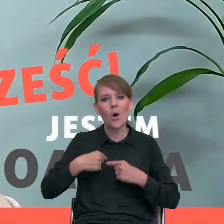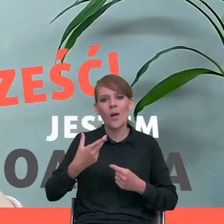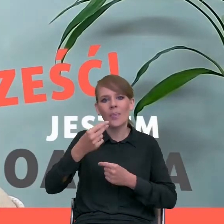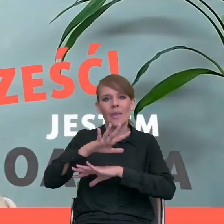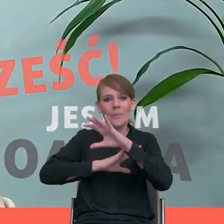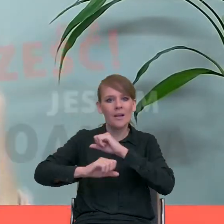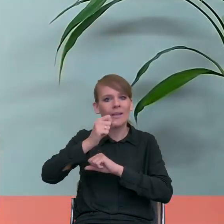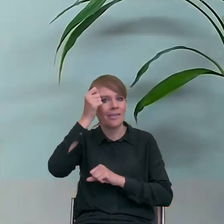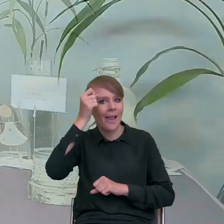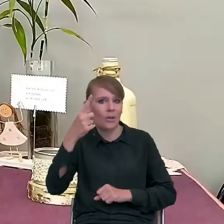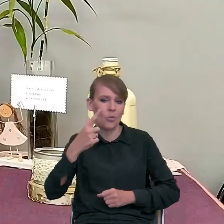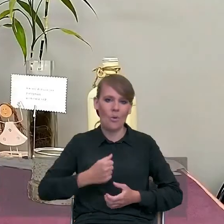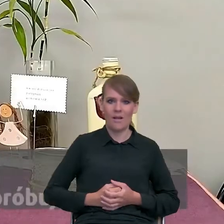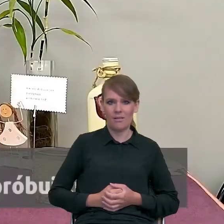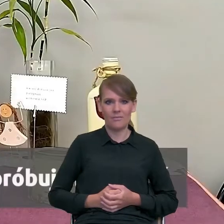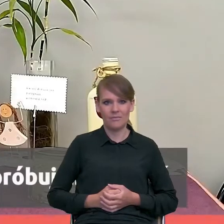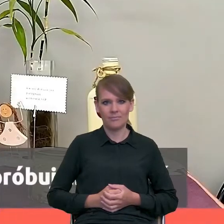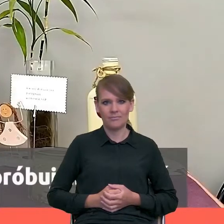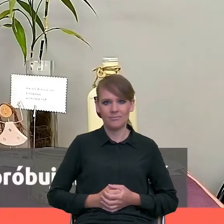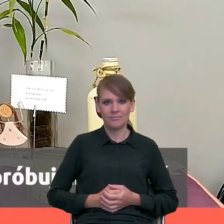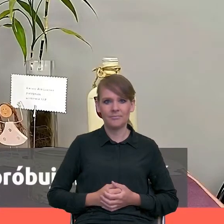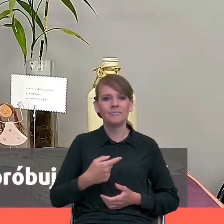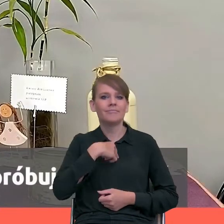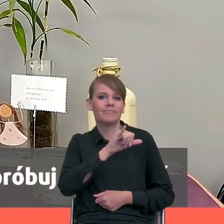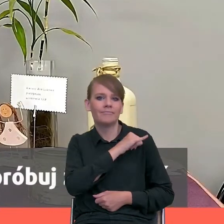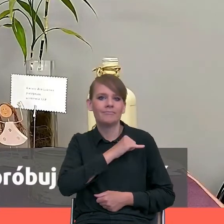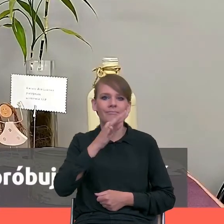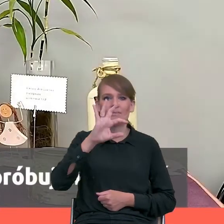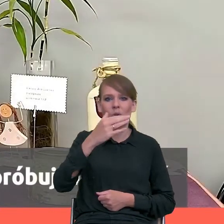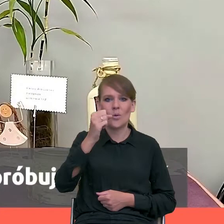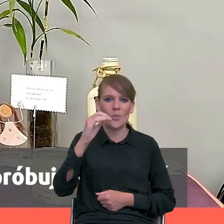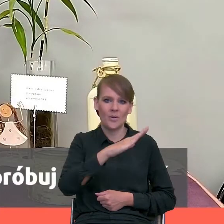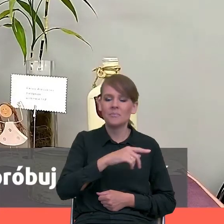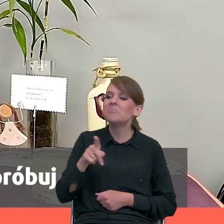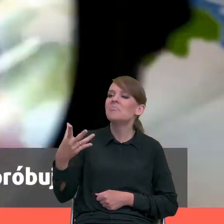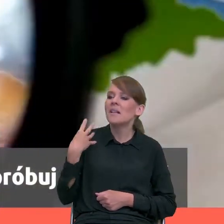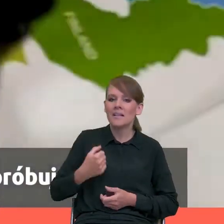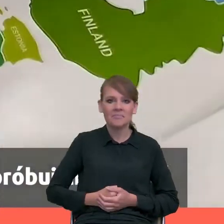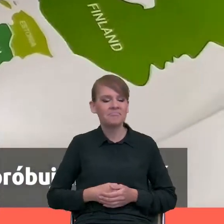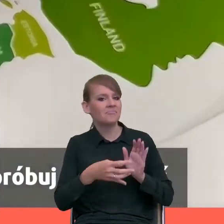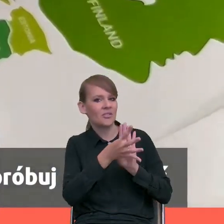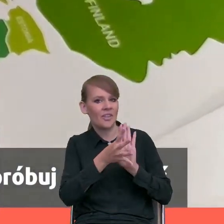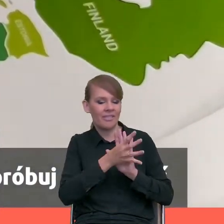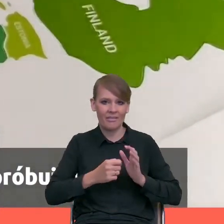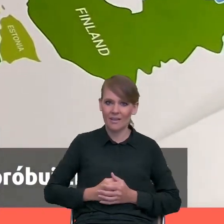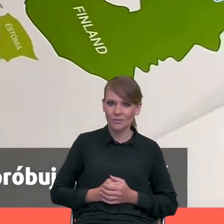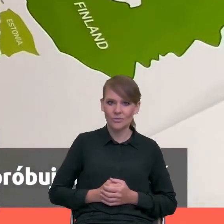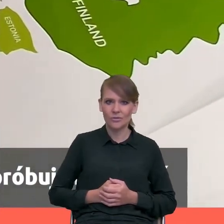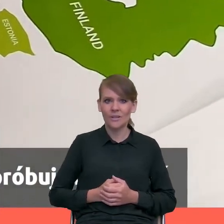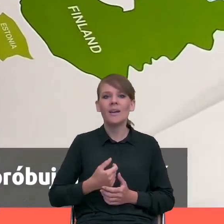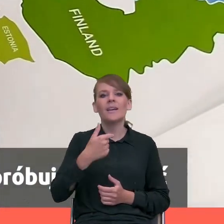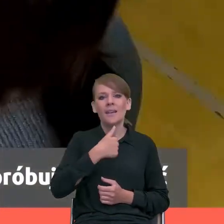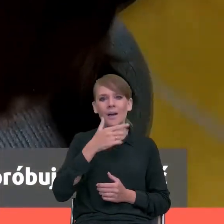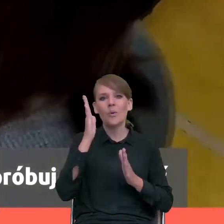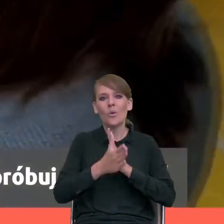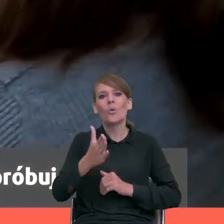niepełnosprawnością intelektualną. Na imię mam Tomasz. Ile masz lat? 19. Ja po prostu lubię,